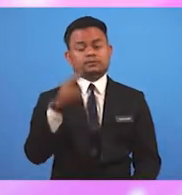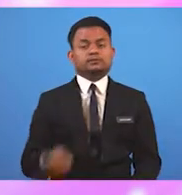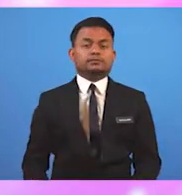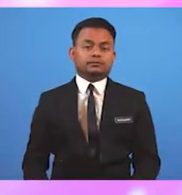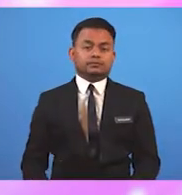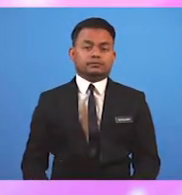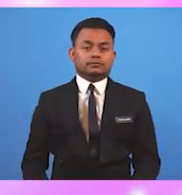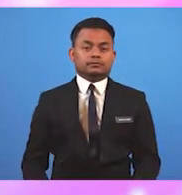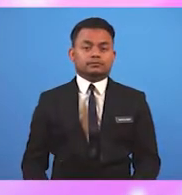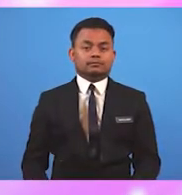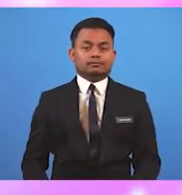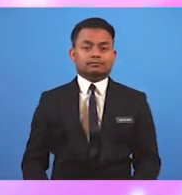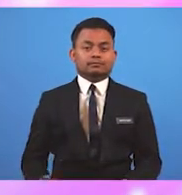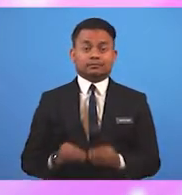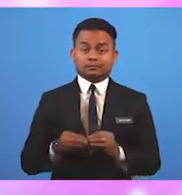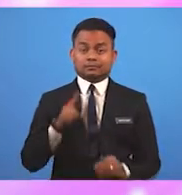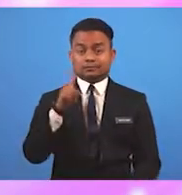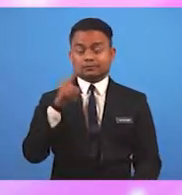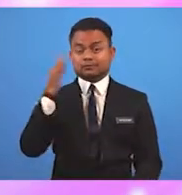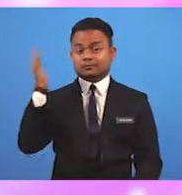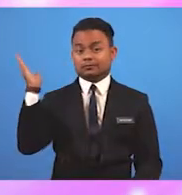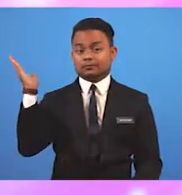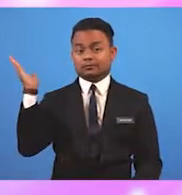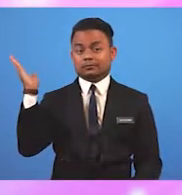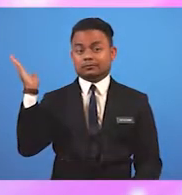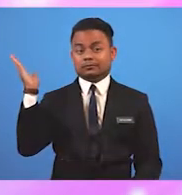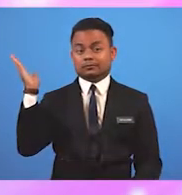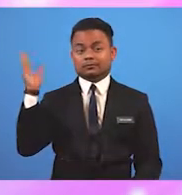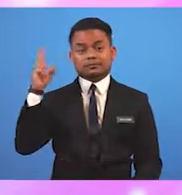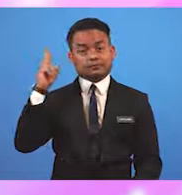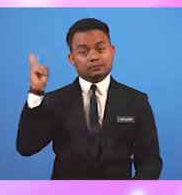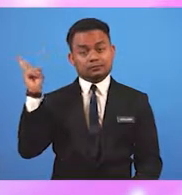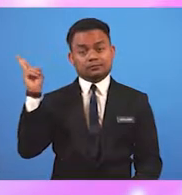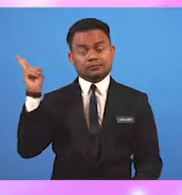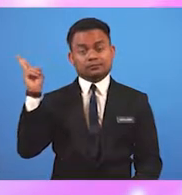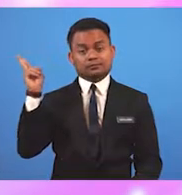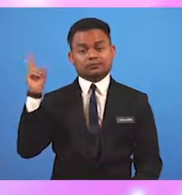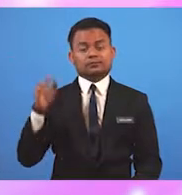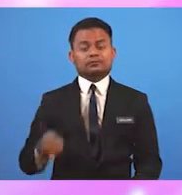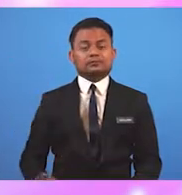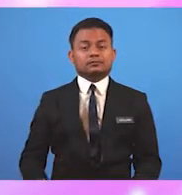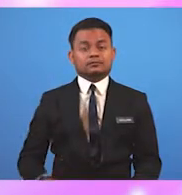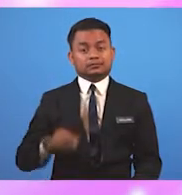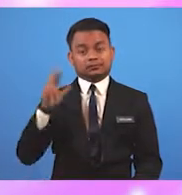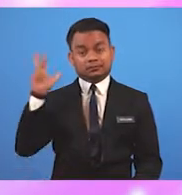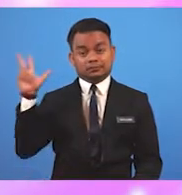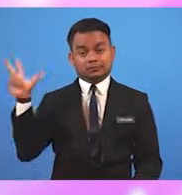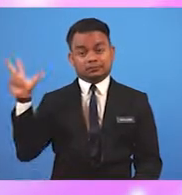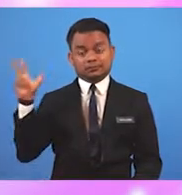adalah sisik tanggal, sirip reput, reput